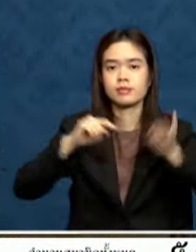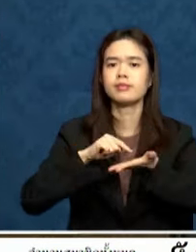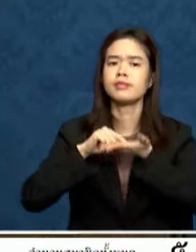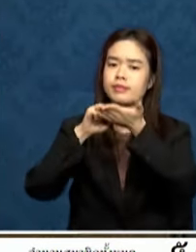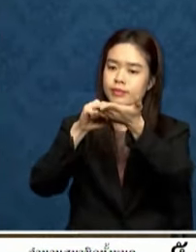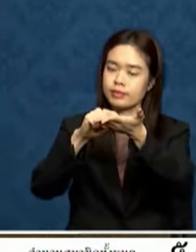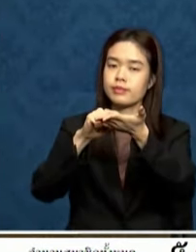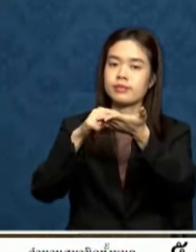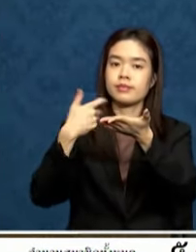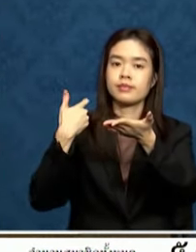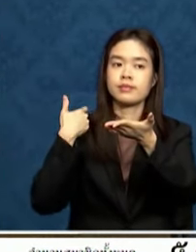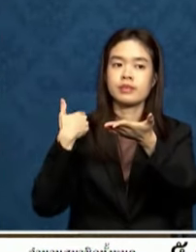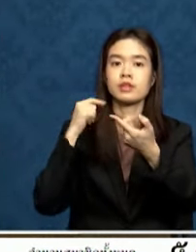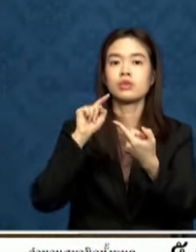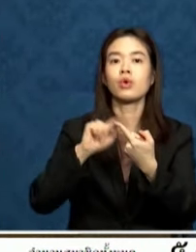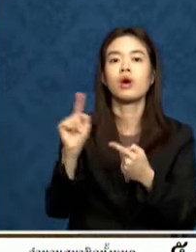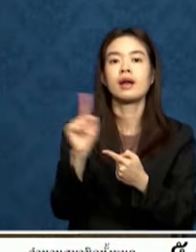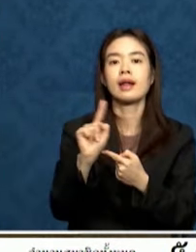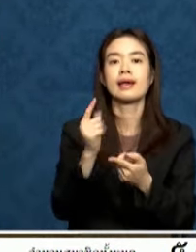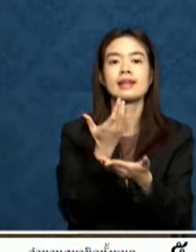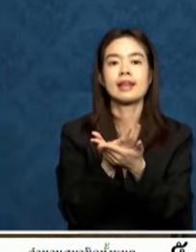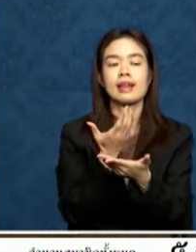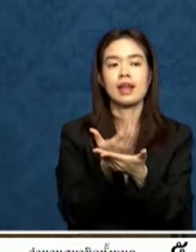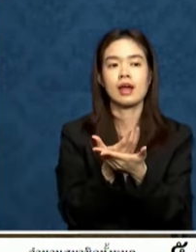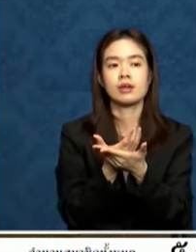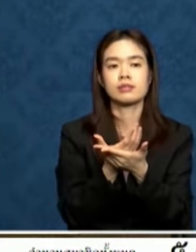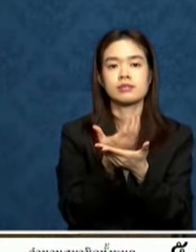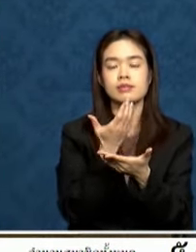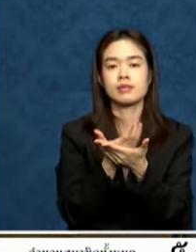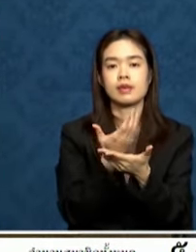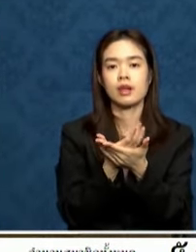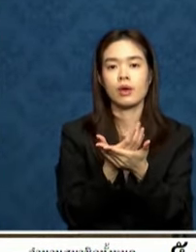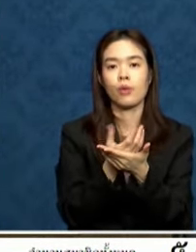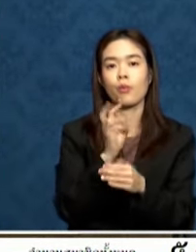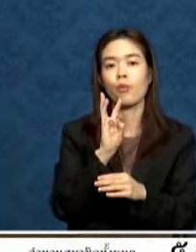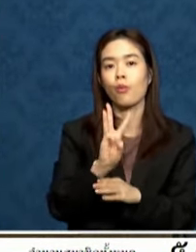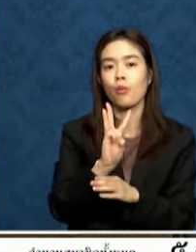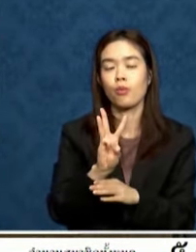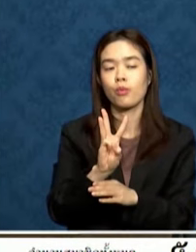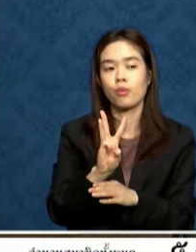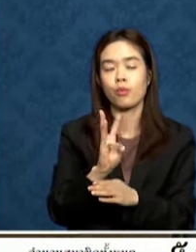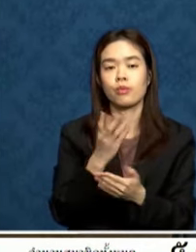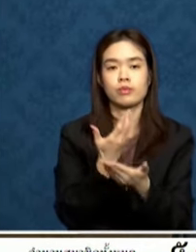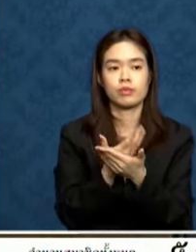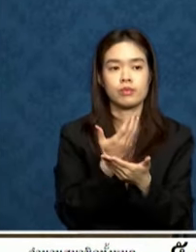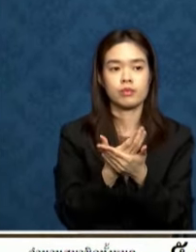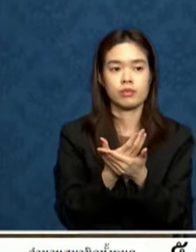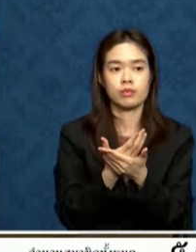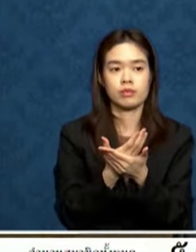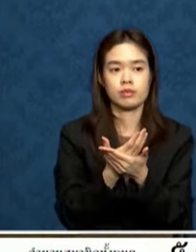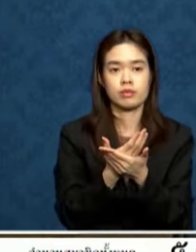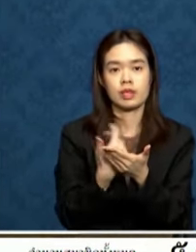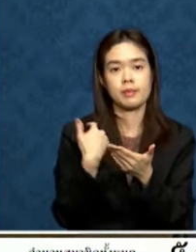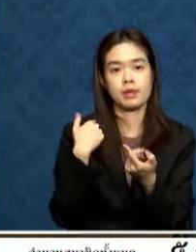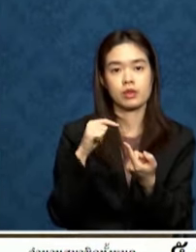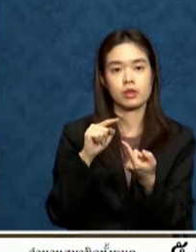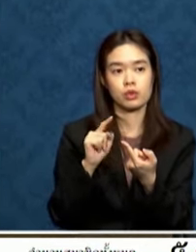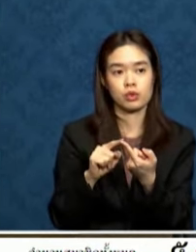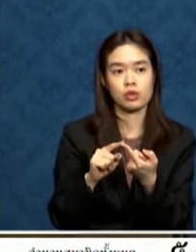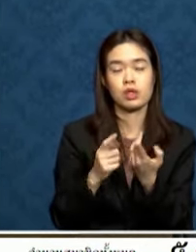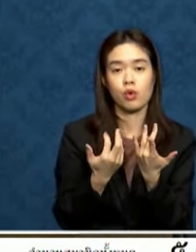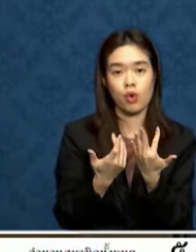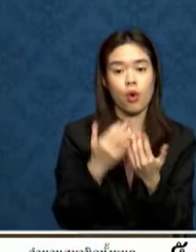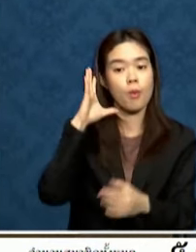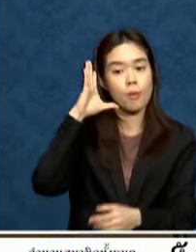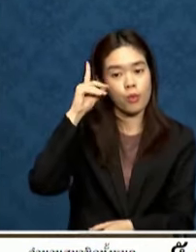นึงอยู่ Digital walletครับท่านประธานครับ Digital walletเนี่ยพูดกันเนี่ยเดี๋ยวจะผมจะอภิปรายพรุ่งนี้ครับท่าน